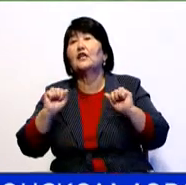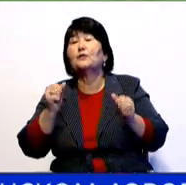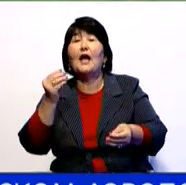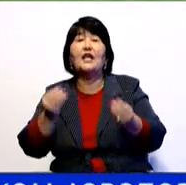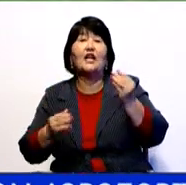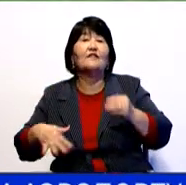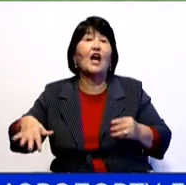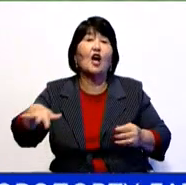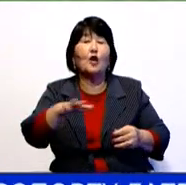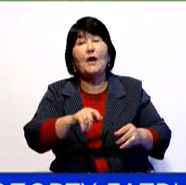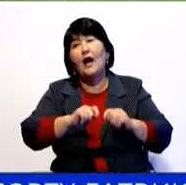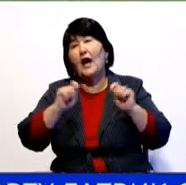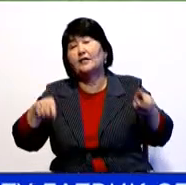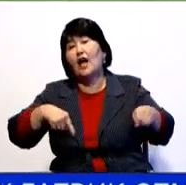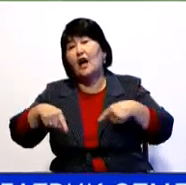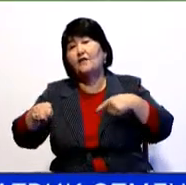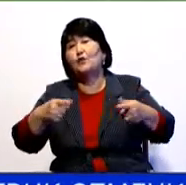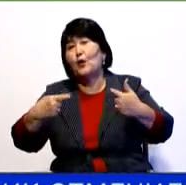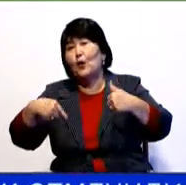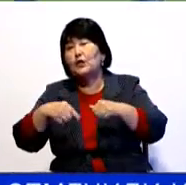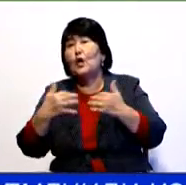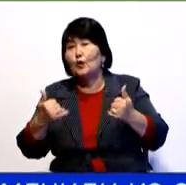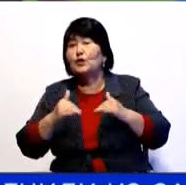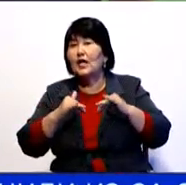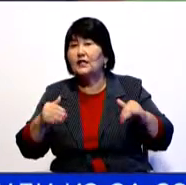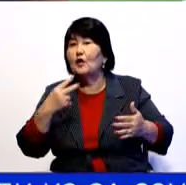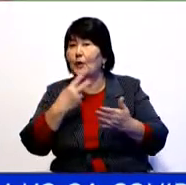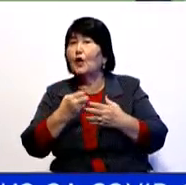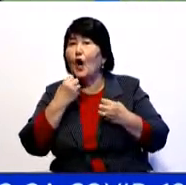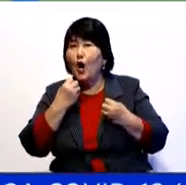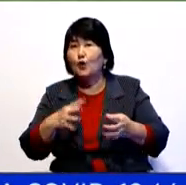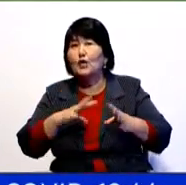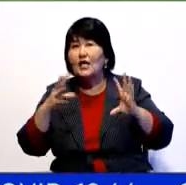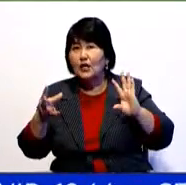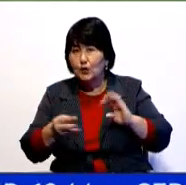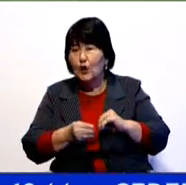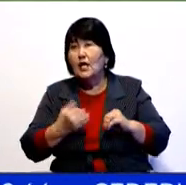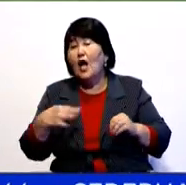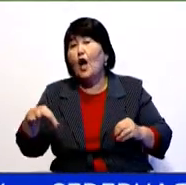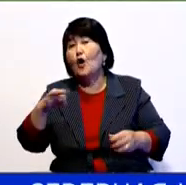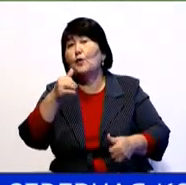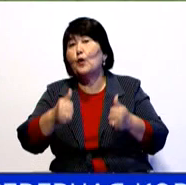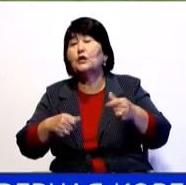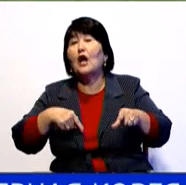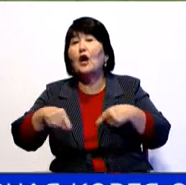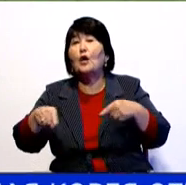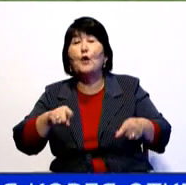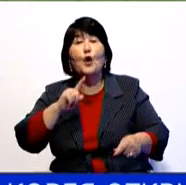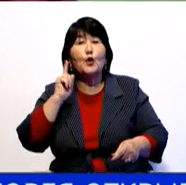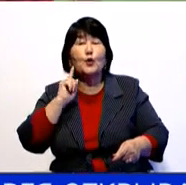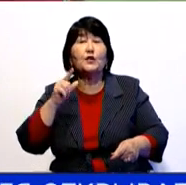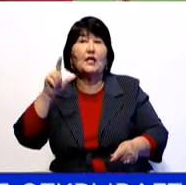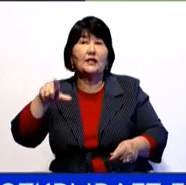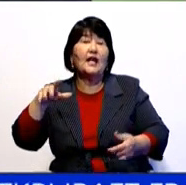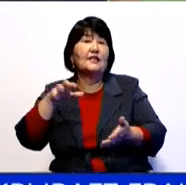игровая площадка. Открыта футбольная секция, и уже дети показывают хорошие результаты. На областном турнире по футболу юные